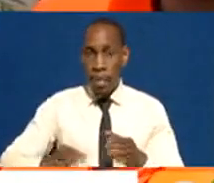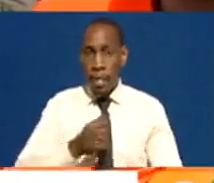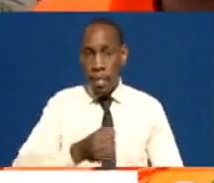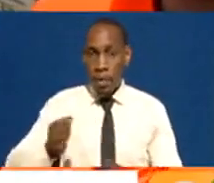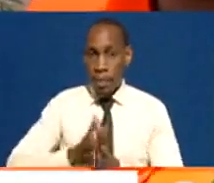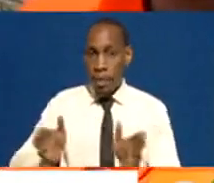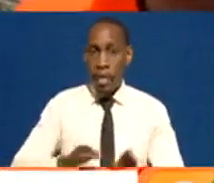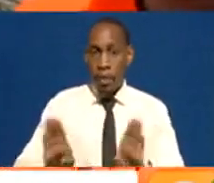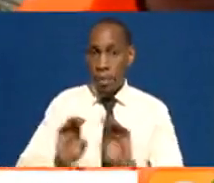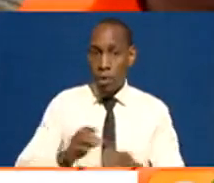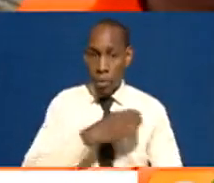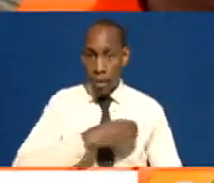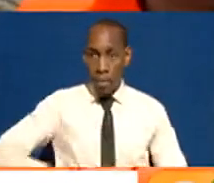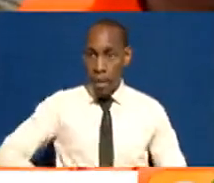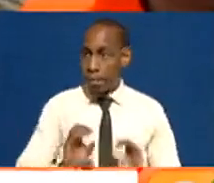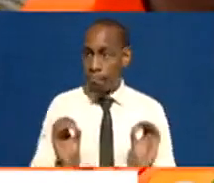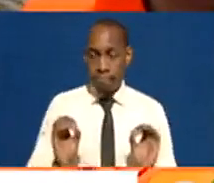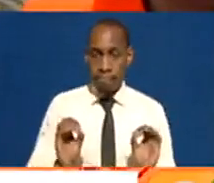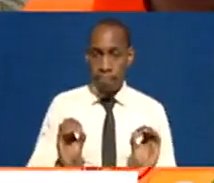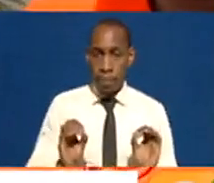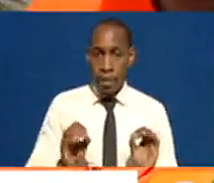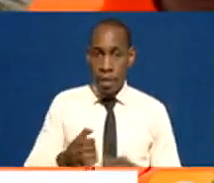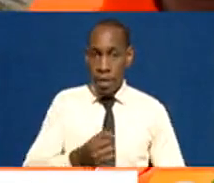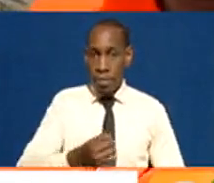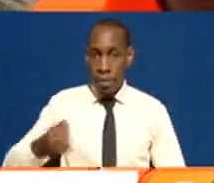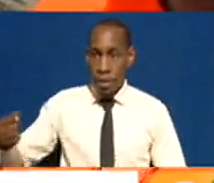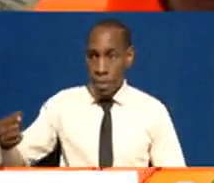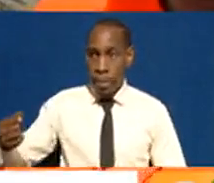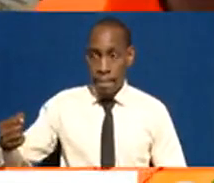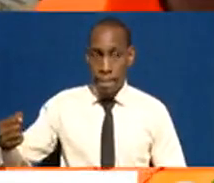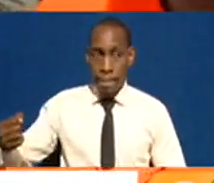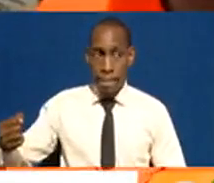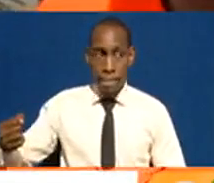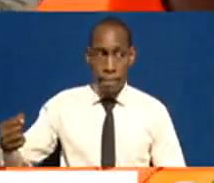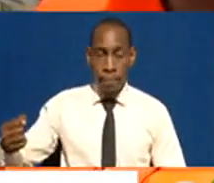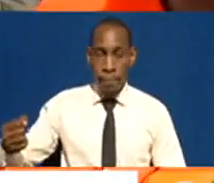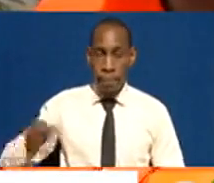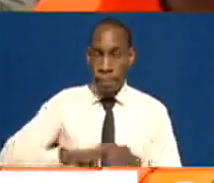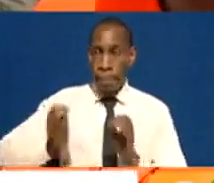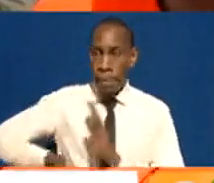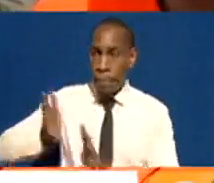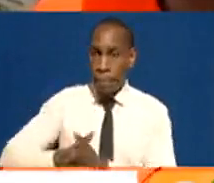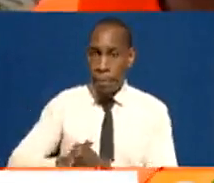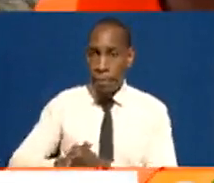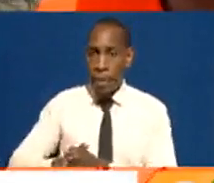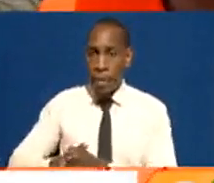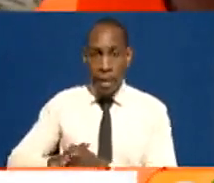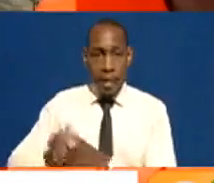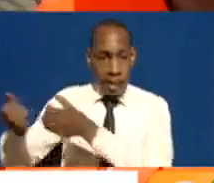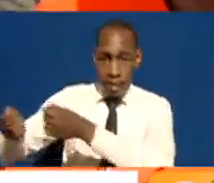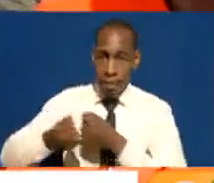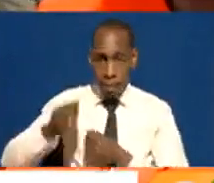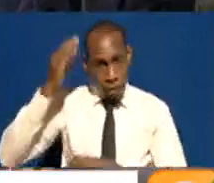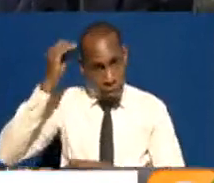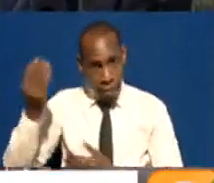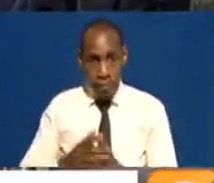nikafungua mlango. Sikuwa nimefunga safety belt. Nikafungua mlango. Nikatoka nikikimbia, akanivuta nywele ndo